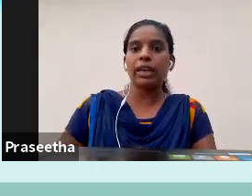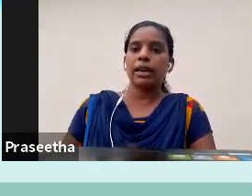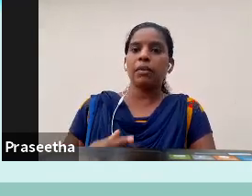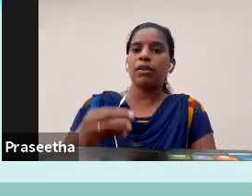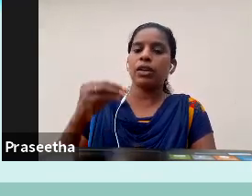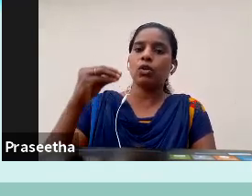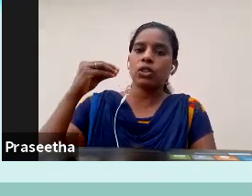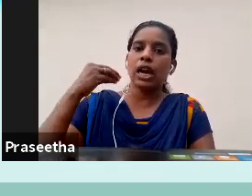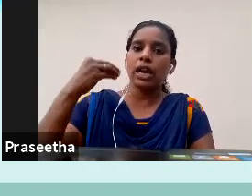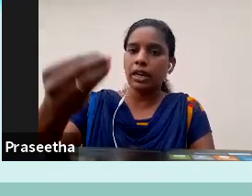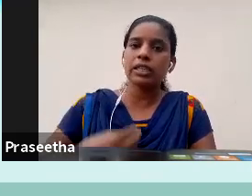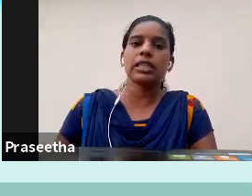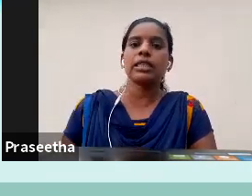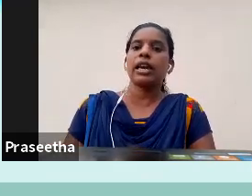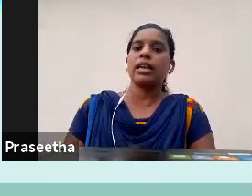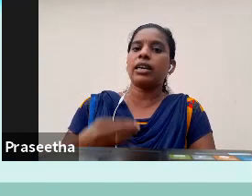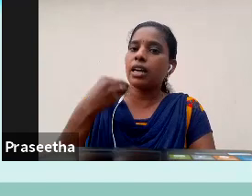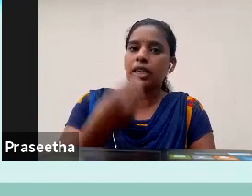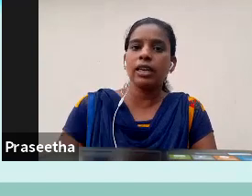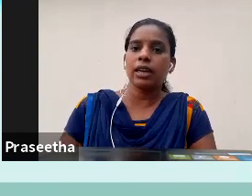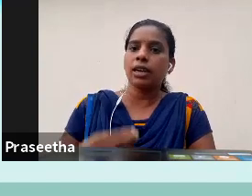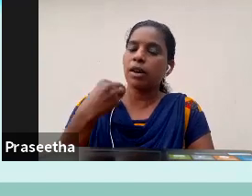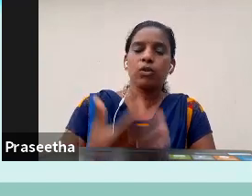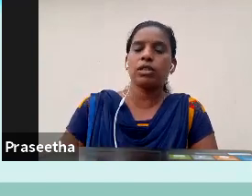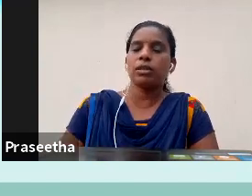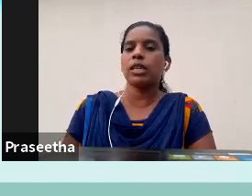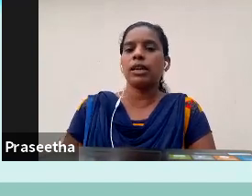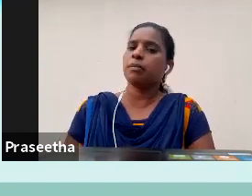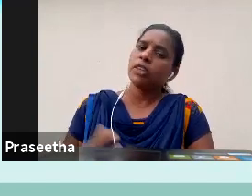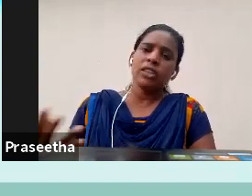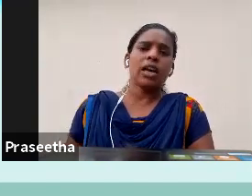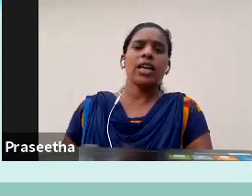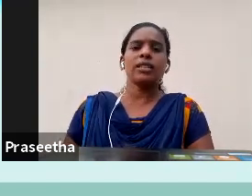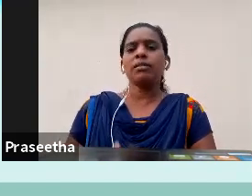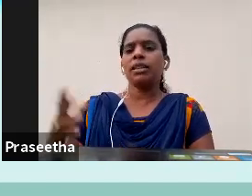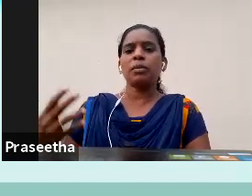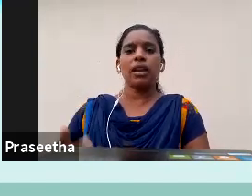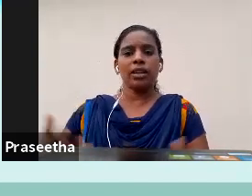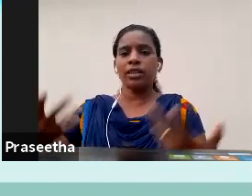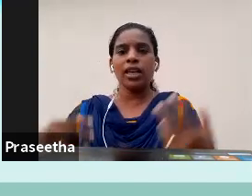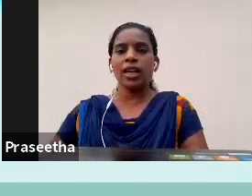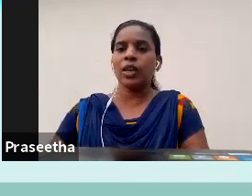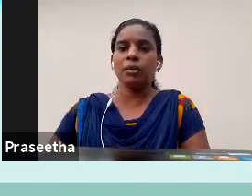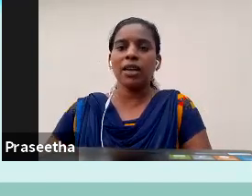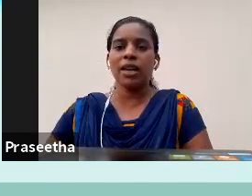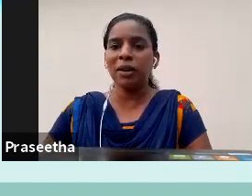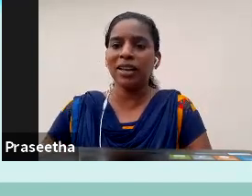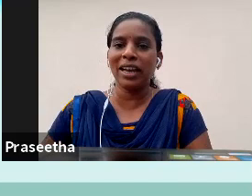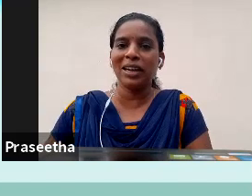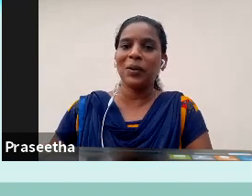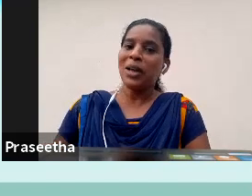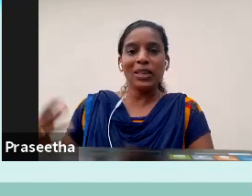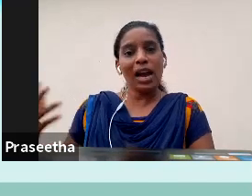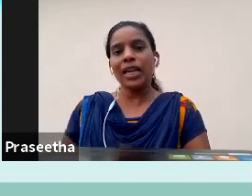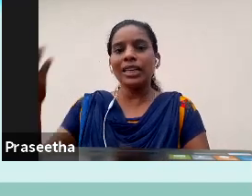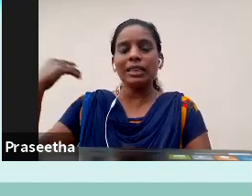അവെയർ ചെയ്യിക്കണം, അവർക്ക് കുറച്ച് കാര്യങ്ങൾ ഡിസ്കസ് ചെയ്യാനുണ്ട്, അത് കേൾക്കണം, അവരോട് സംസാരിക്കണം. ഞാൻ എന്താ പറയാ, എനിക്ക് സൈൻ അറിയാലോ, എനിക്ക് പിന്നെ ആരെയും